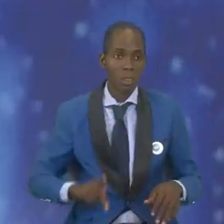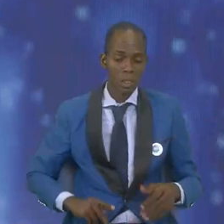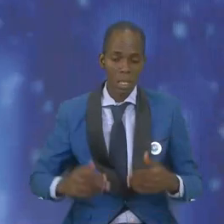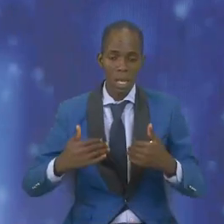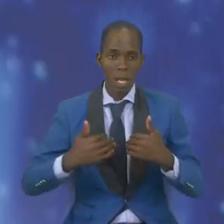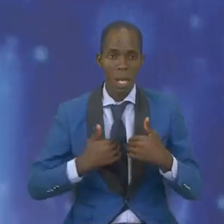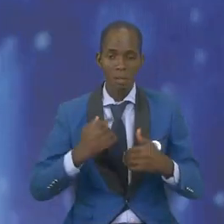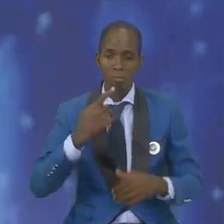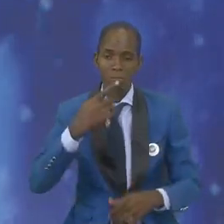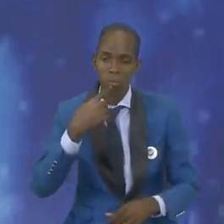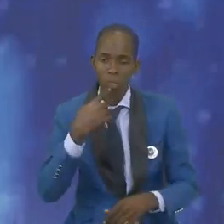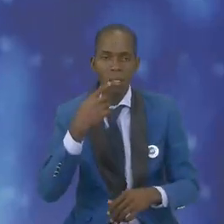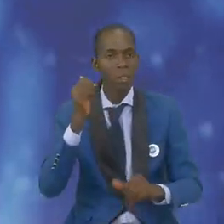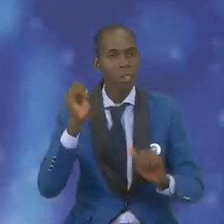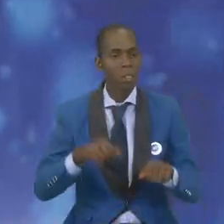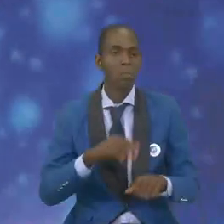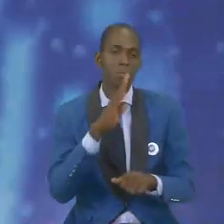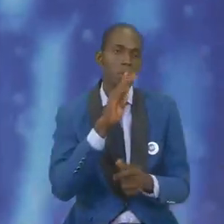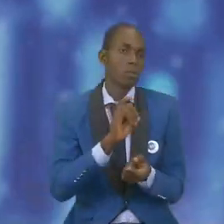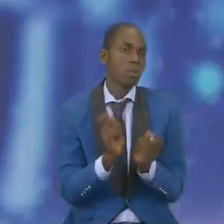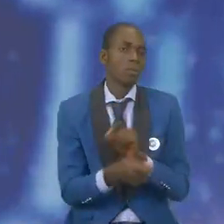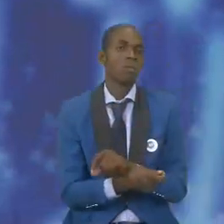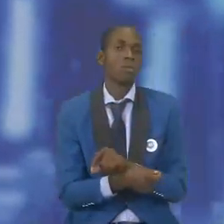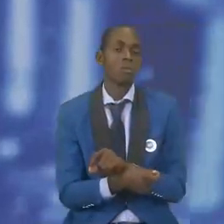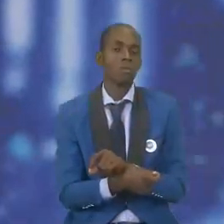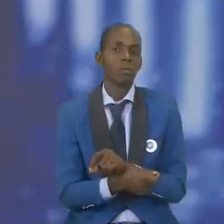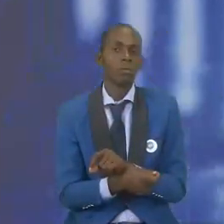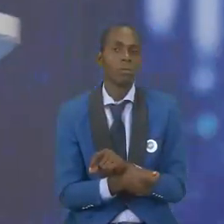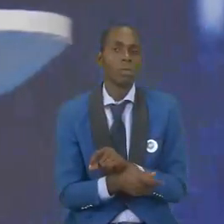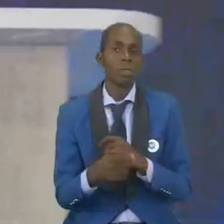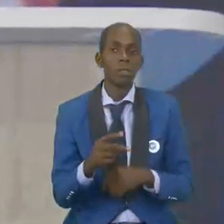roi soit irrévocable. »